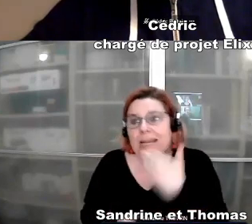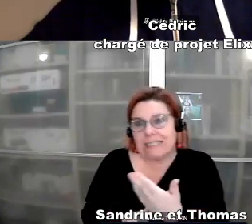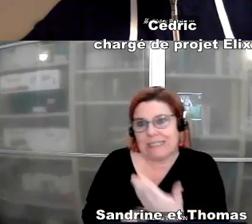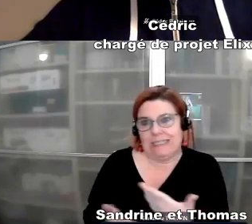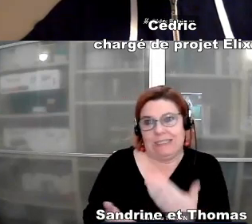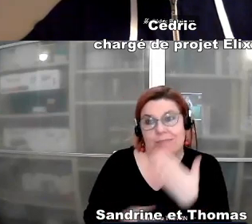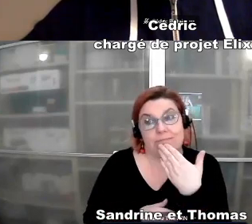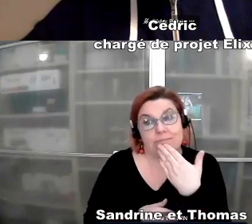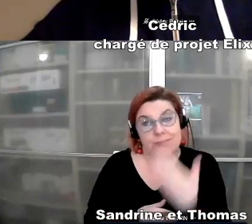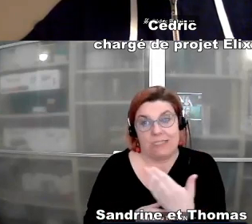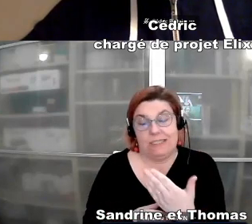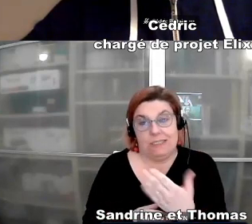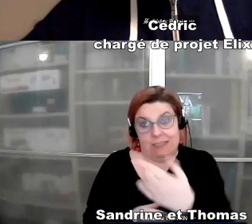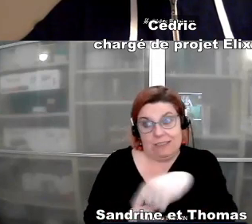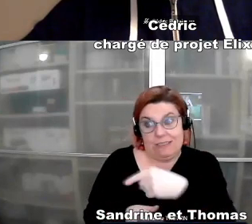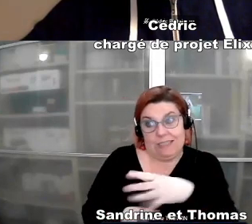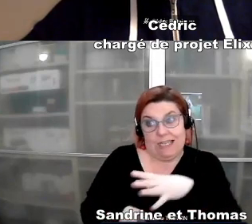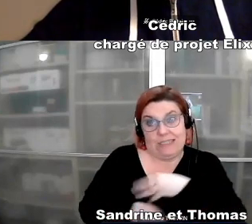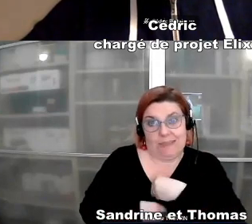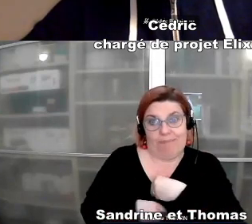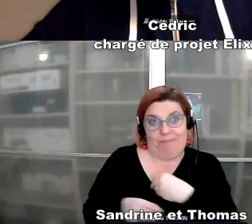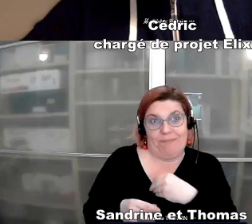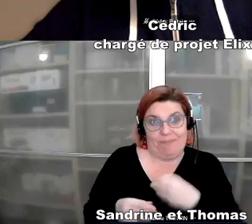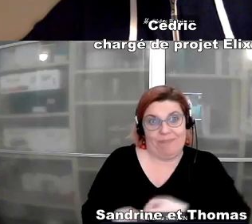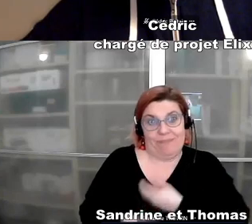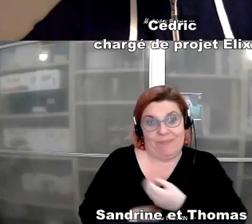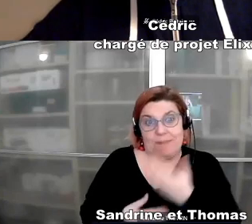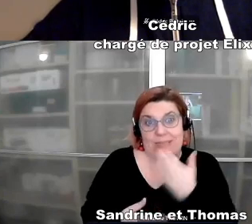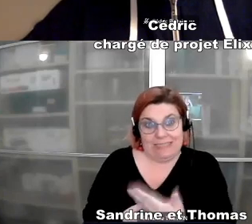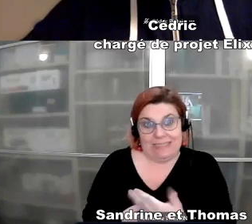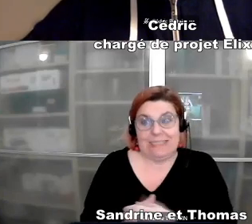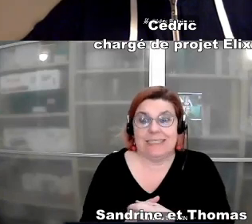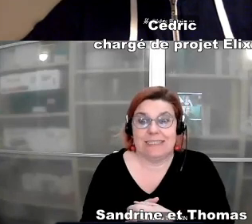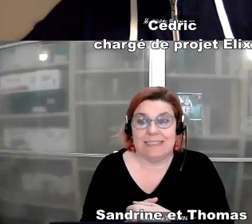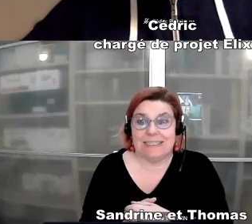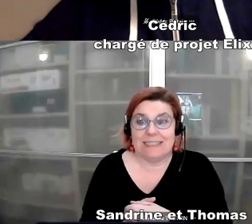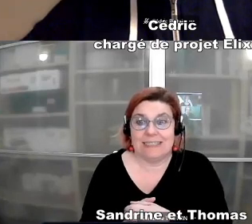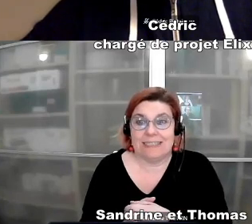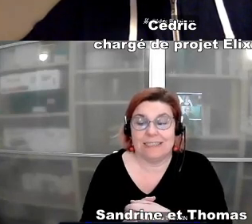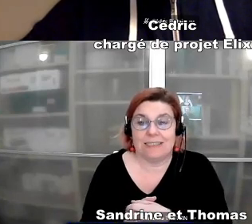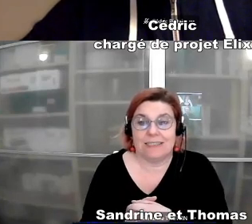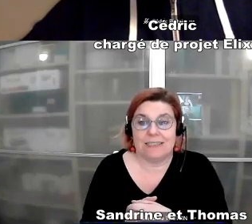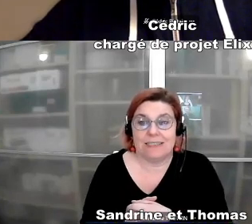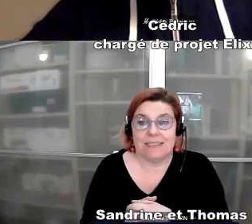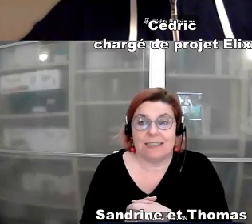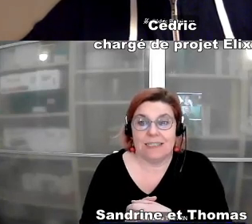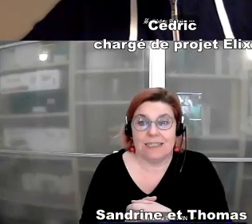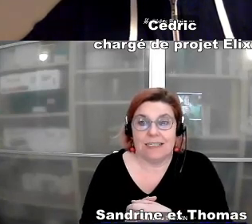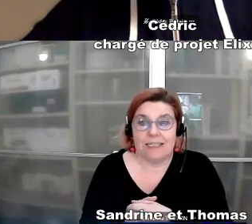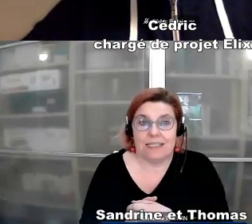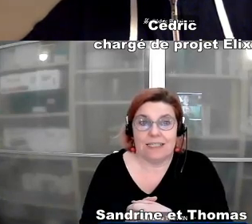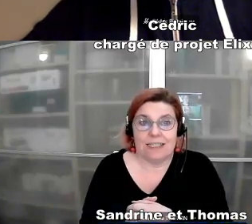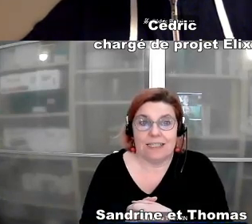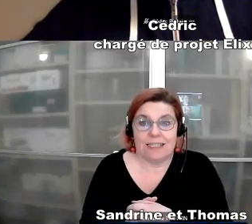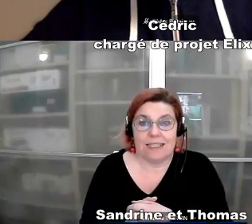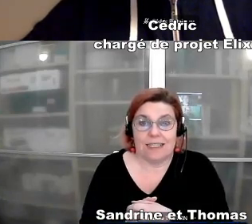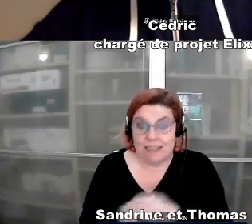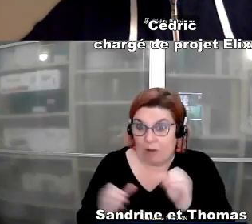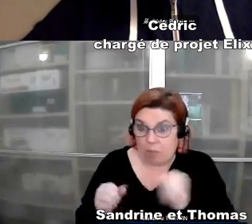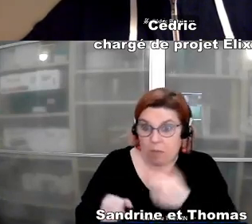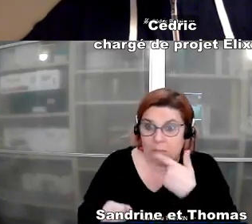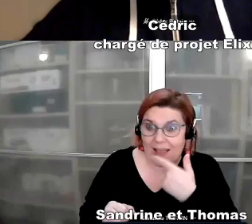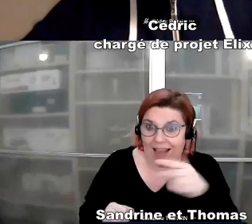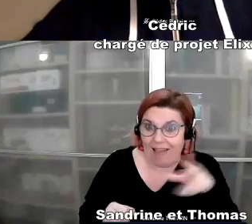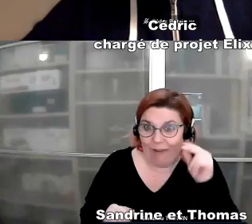d'avoir accepté l'invitation, d'avoir organisé cette soirée. Merci beaucoup d'avoir accepté l'invitation. Vous pouvez parler, on vous